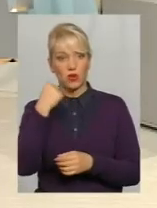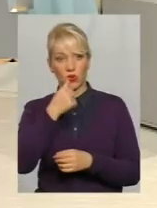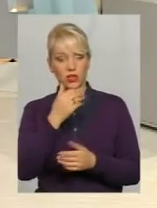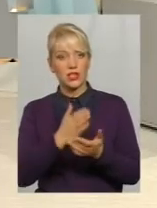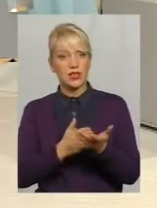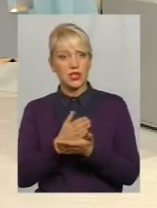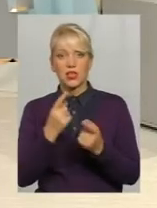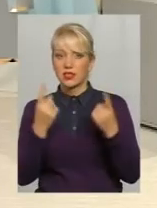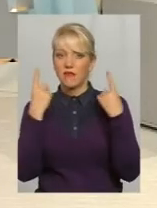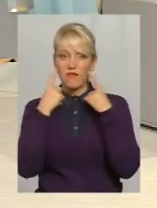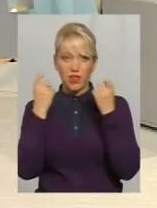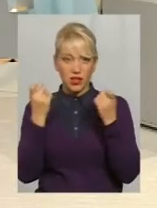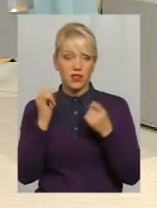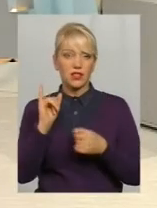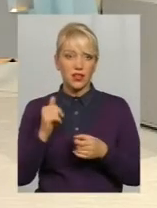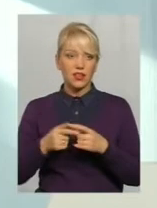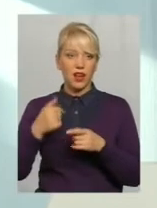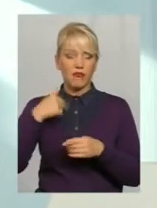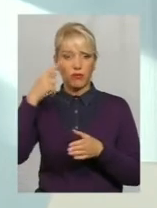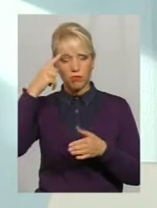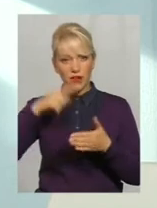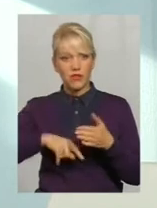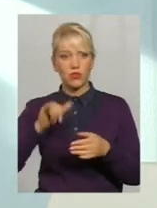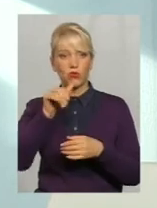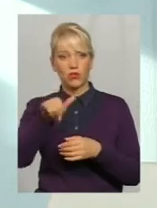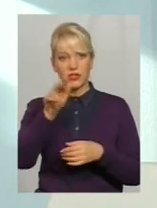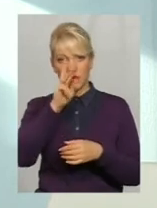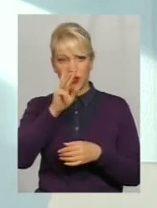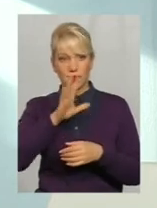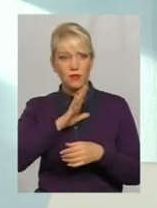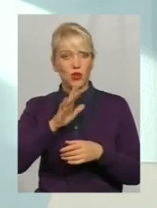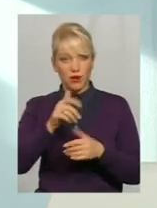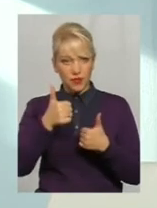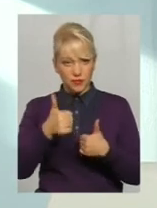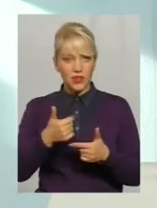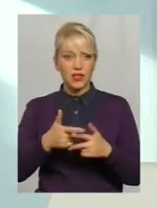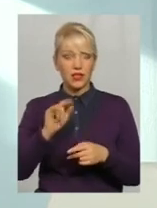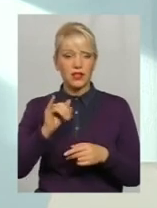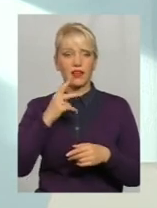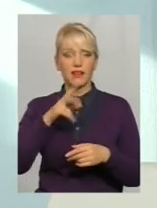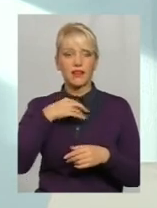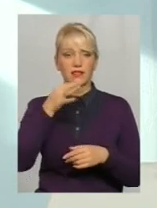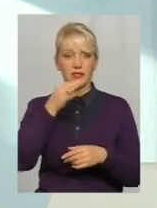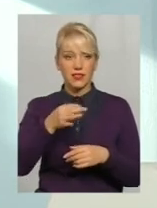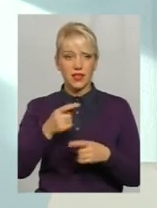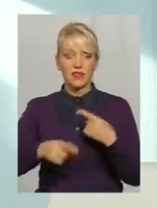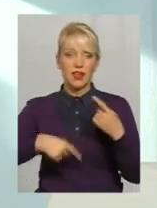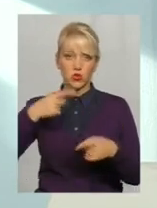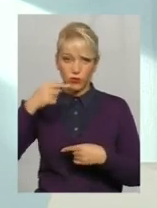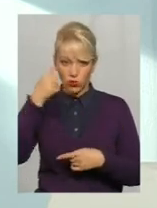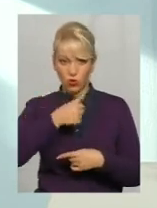– це великий стаж. Плюс я впевнена, що у вас і заробітна плата була теж непогана. Тому, як я сказала, що і наступного